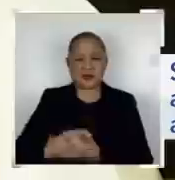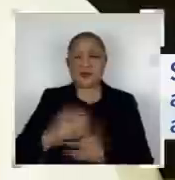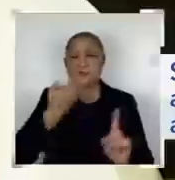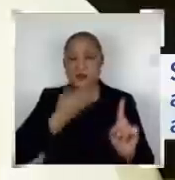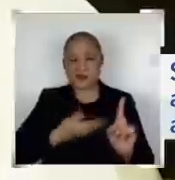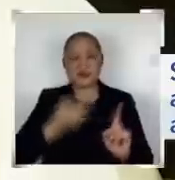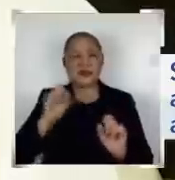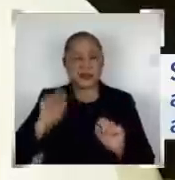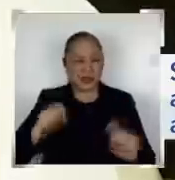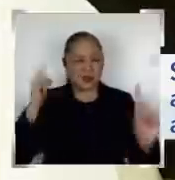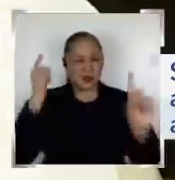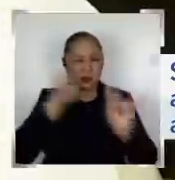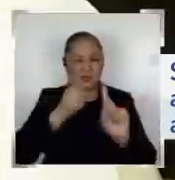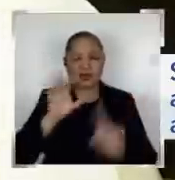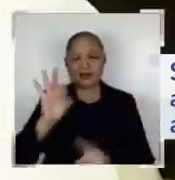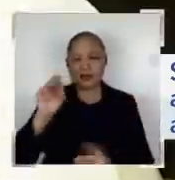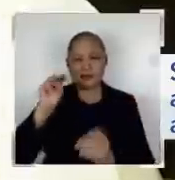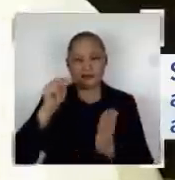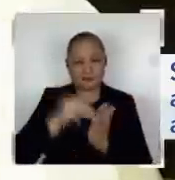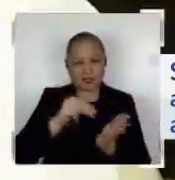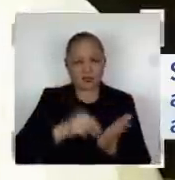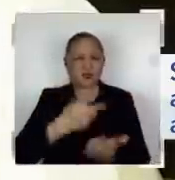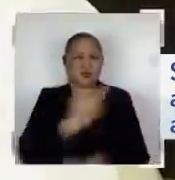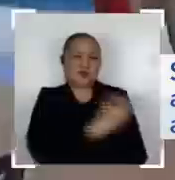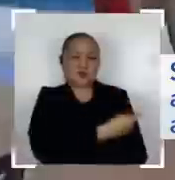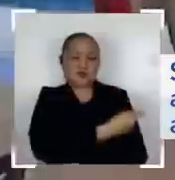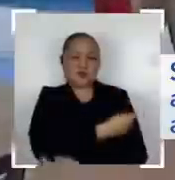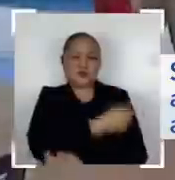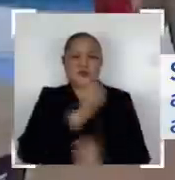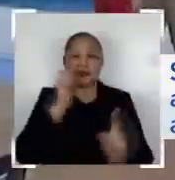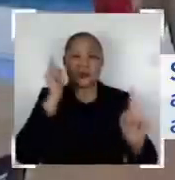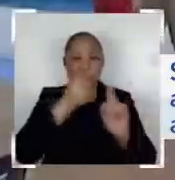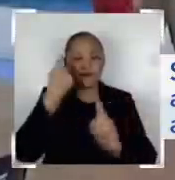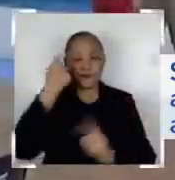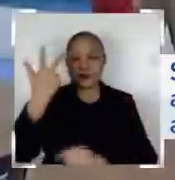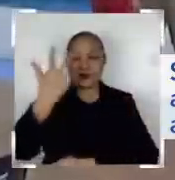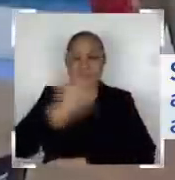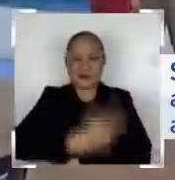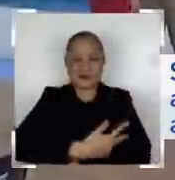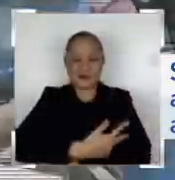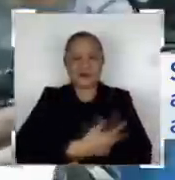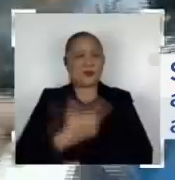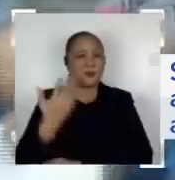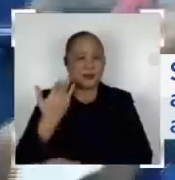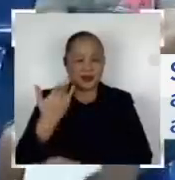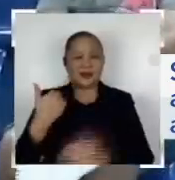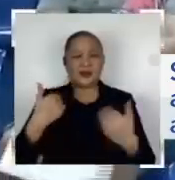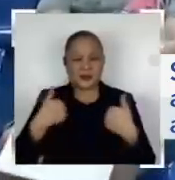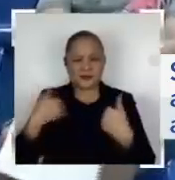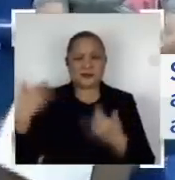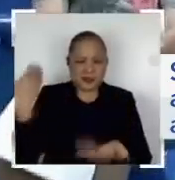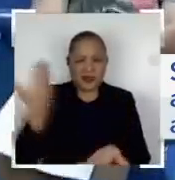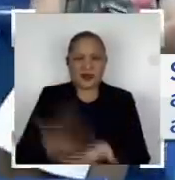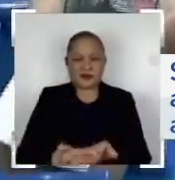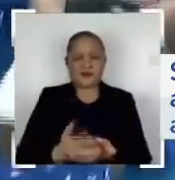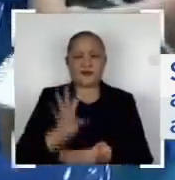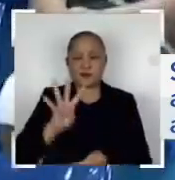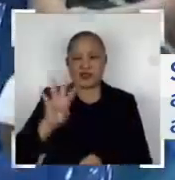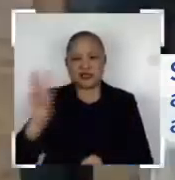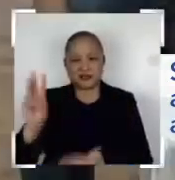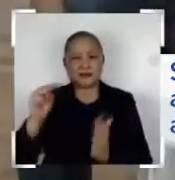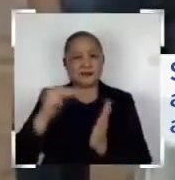ang 9 million jobs na target sa loob ng 3 araw. Total naman daw, may paparating pa na 46 million doses ng